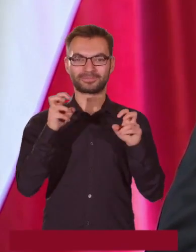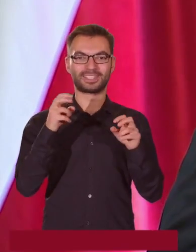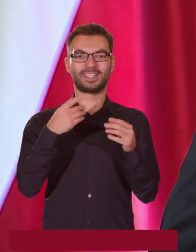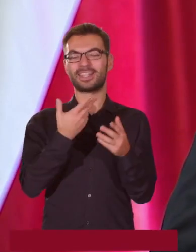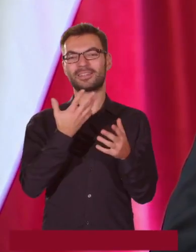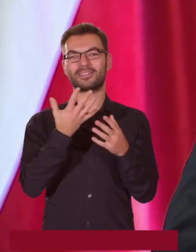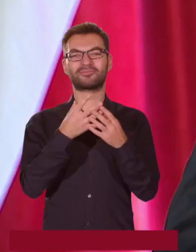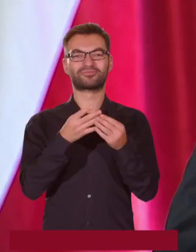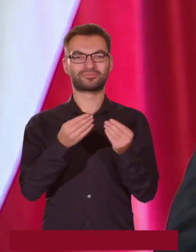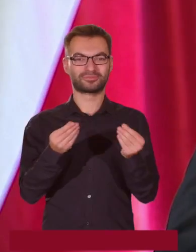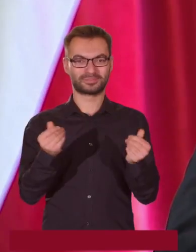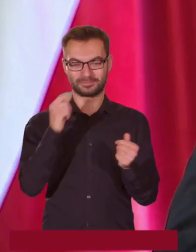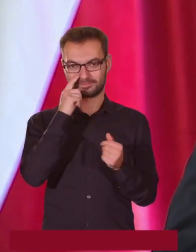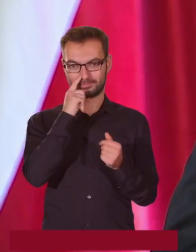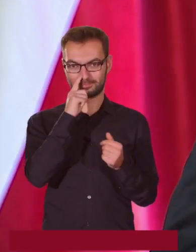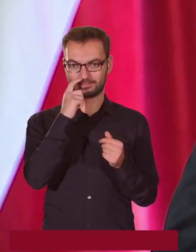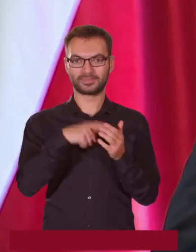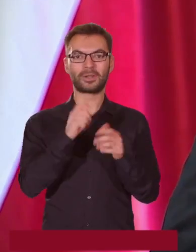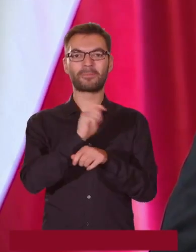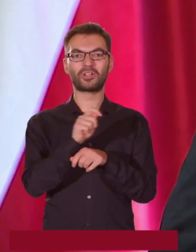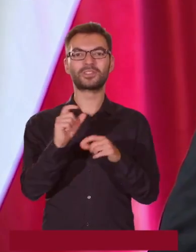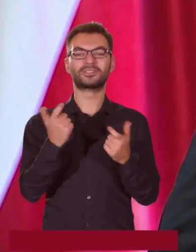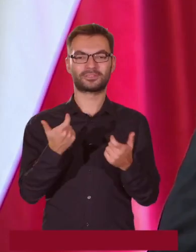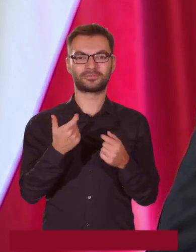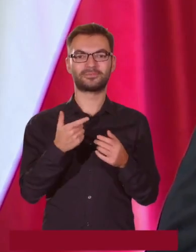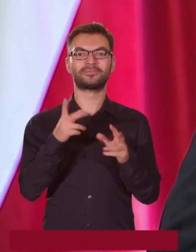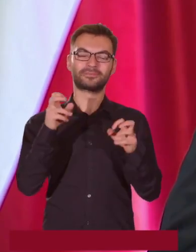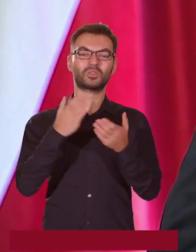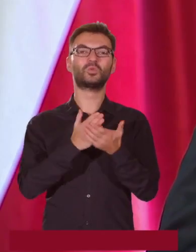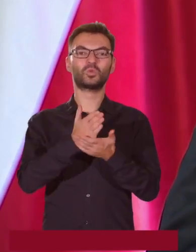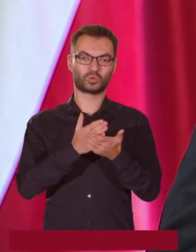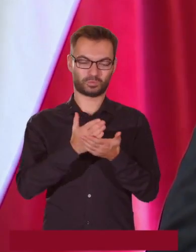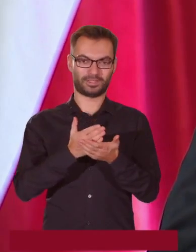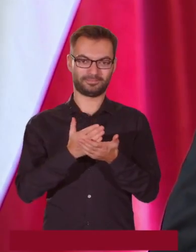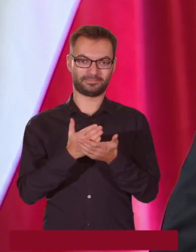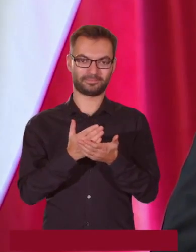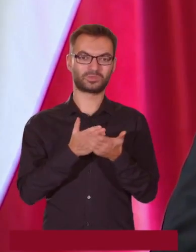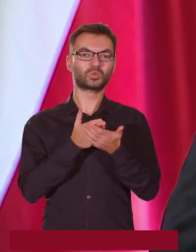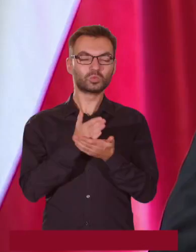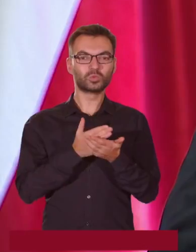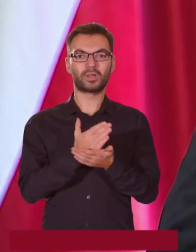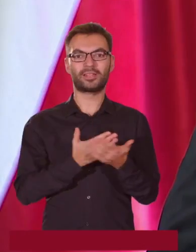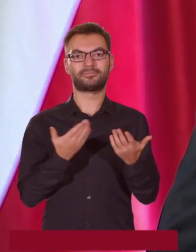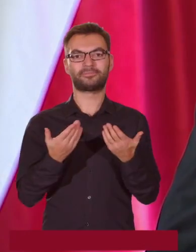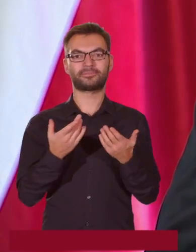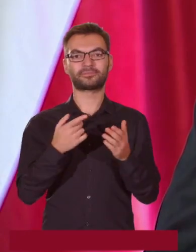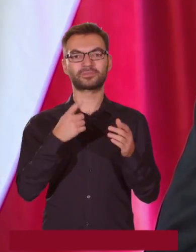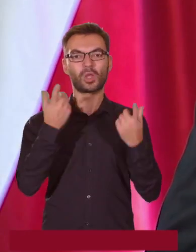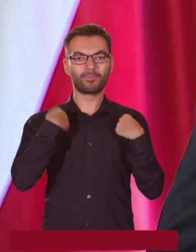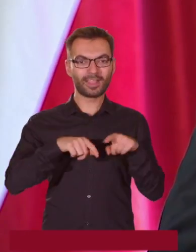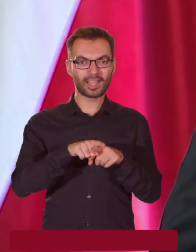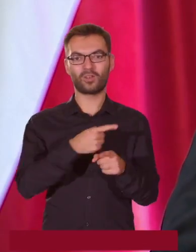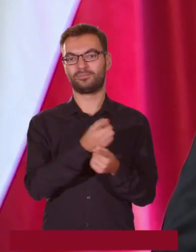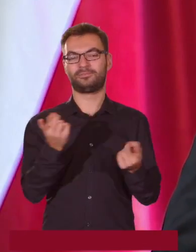przede wszystkim służba. To jest służba obywatelom, to jest służba narodowi, to